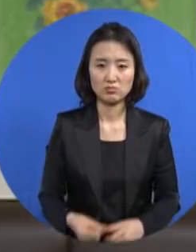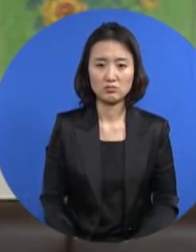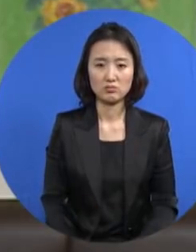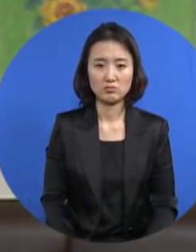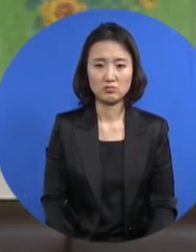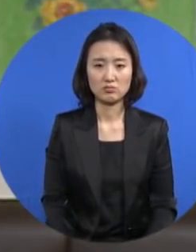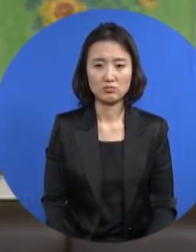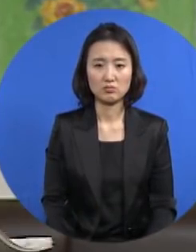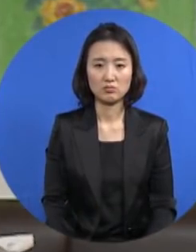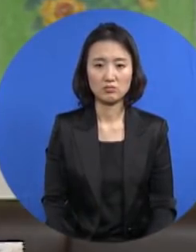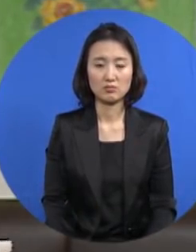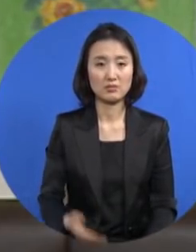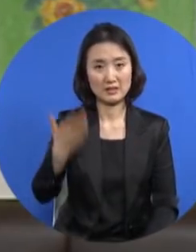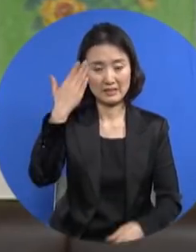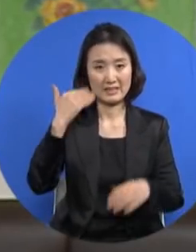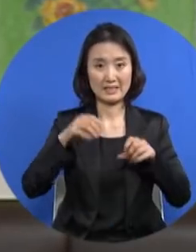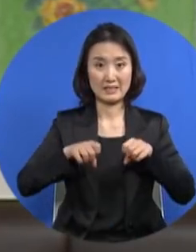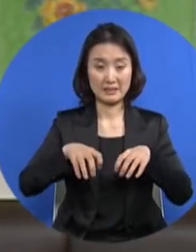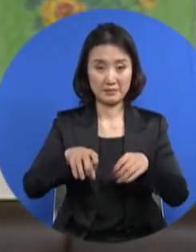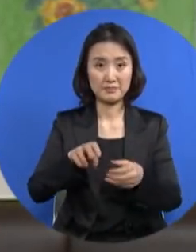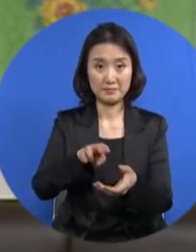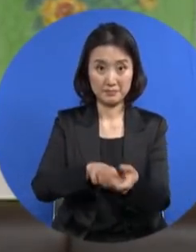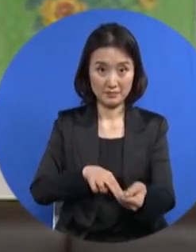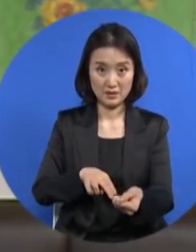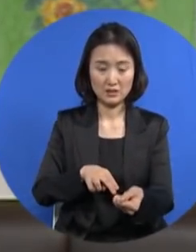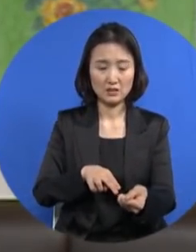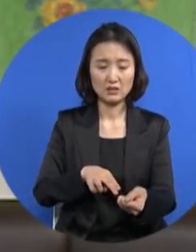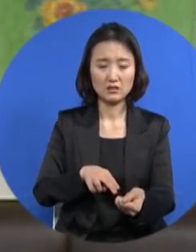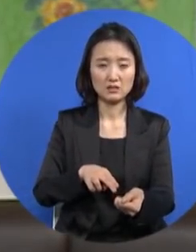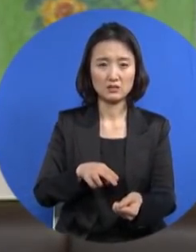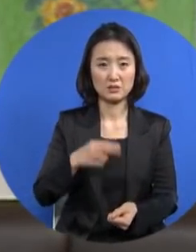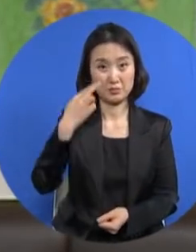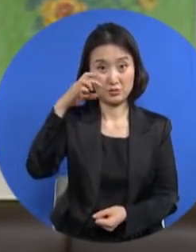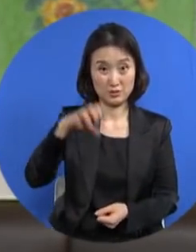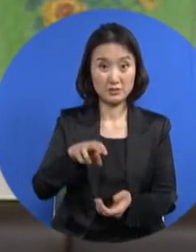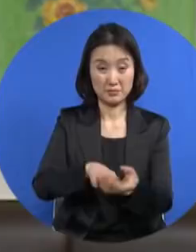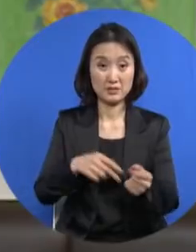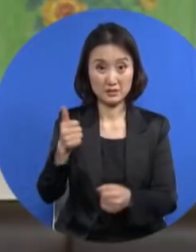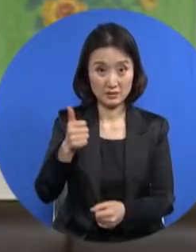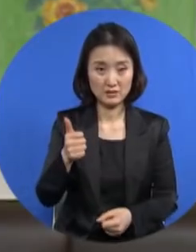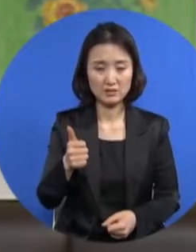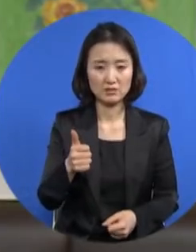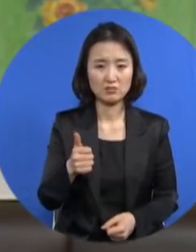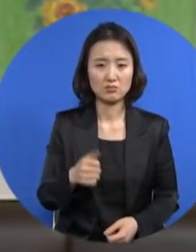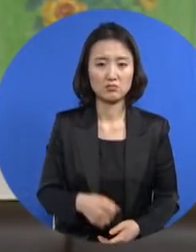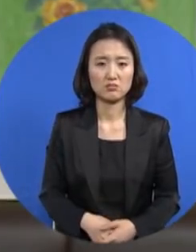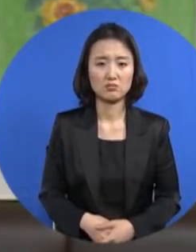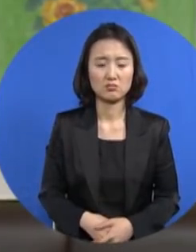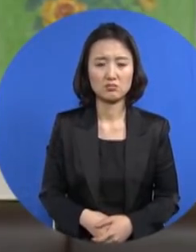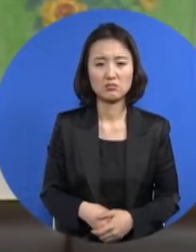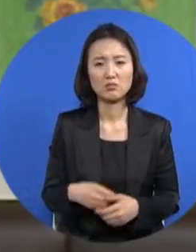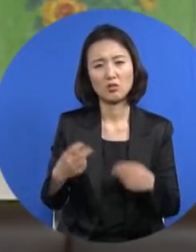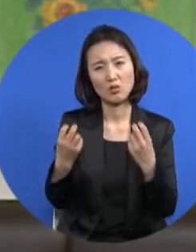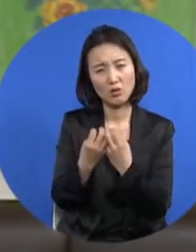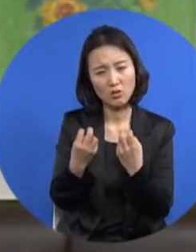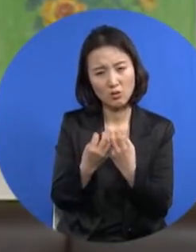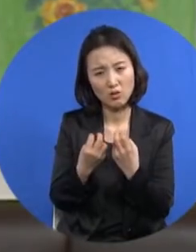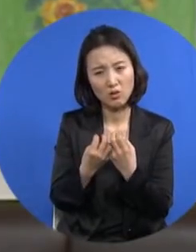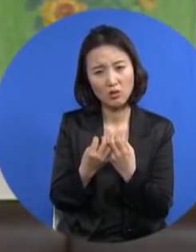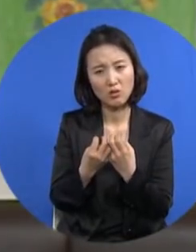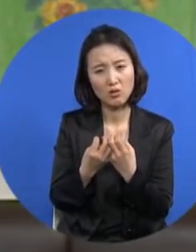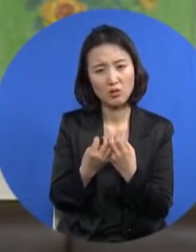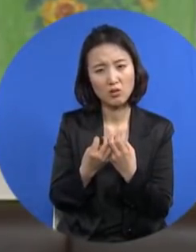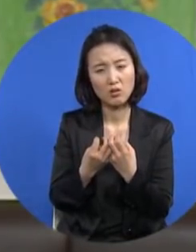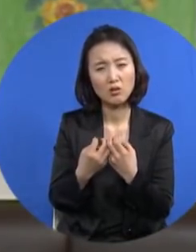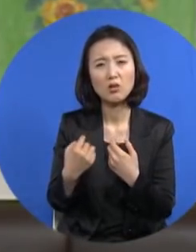김승호 아까 말씀드린 김밥하는 CEO 김승호님께서 제가 어떻게 노하우를 어떤